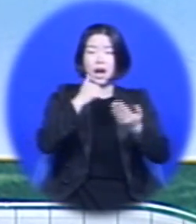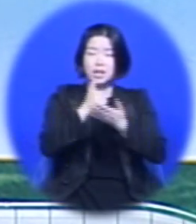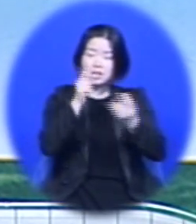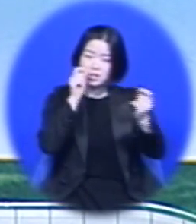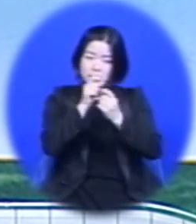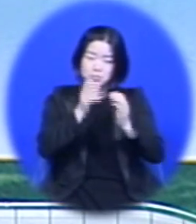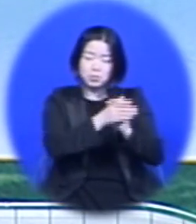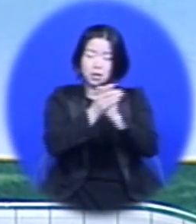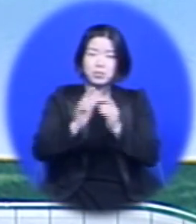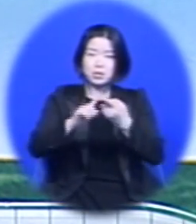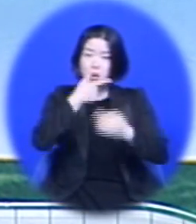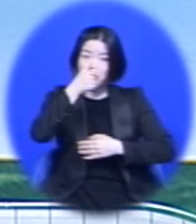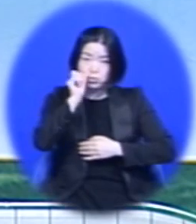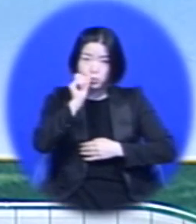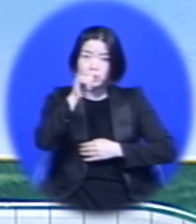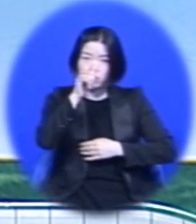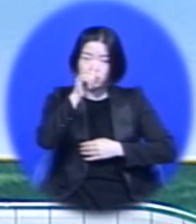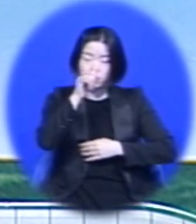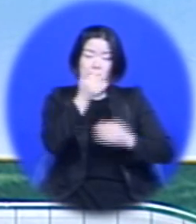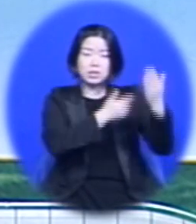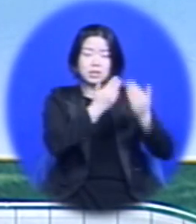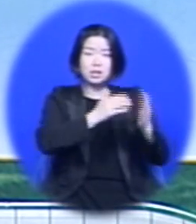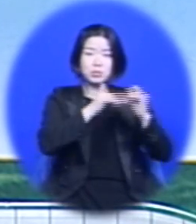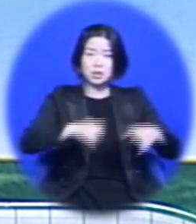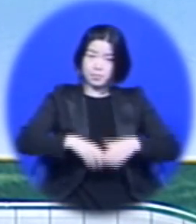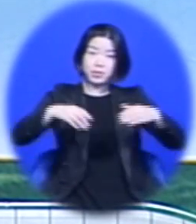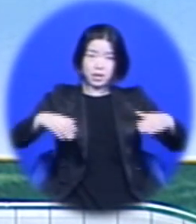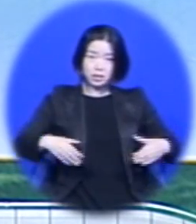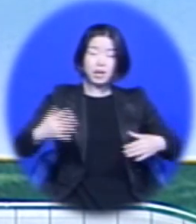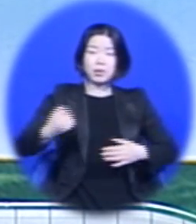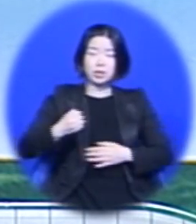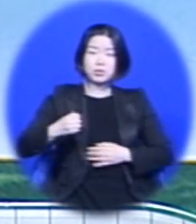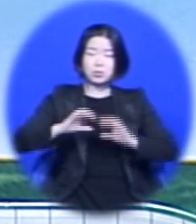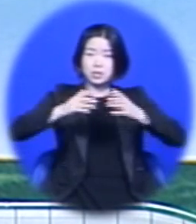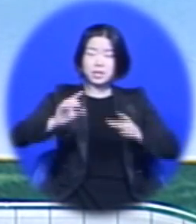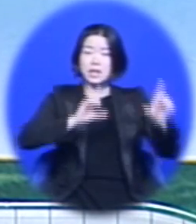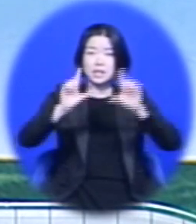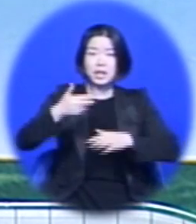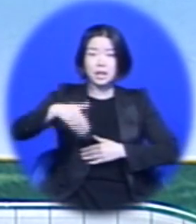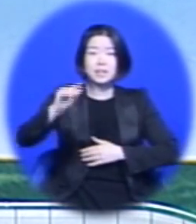대해서 부족함이 있고 상속자라고 하는 당당함으로 세상을 살아가지 못한다 하더라도